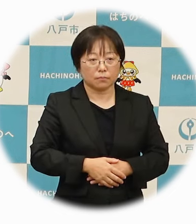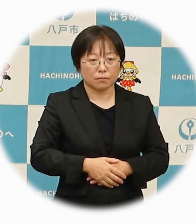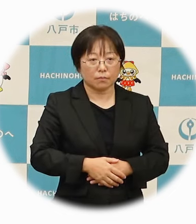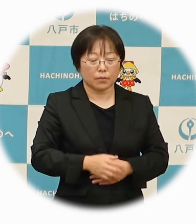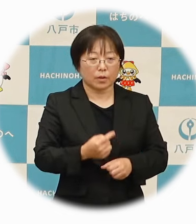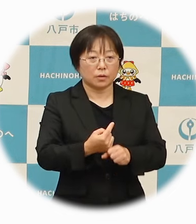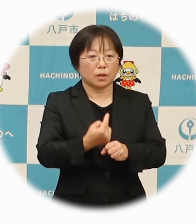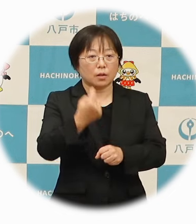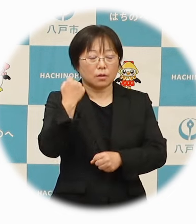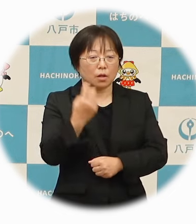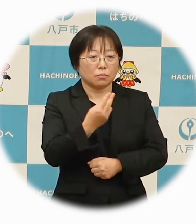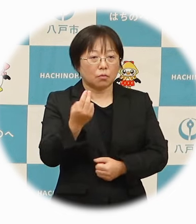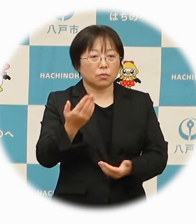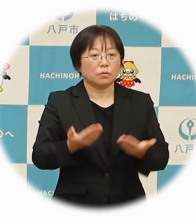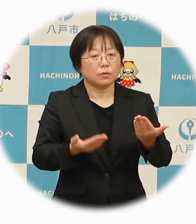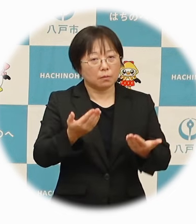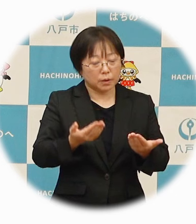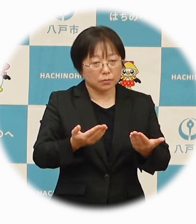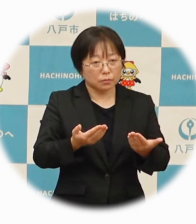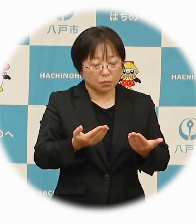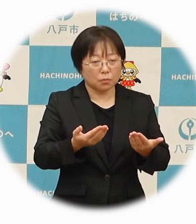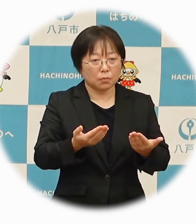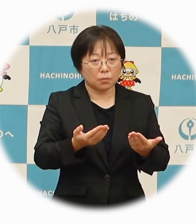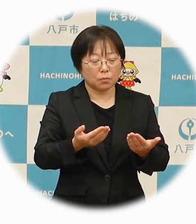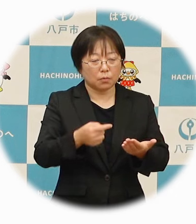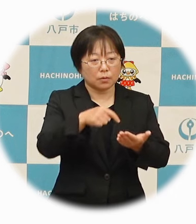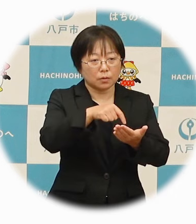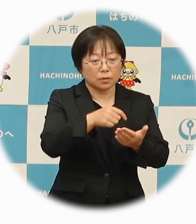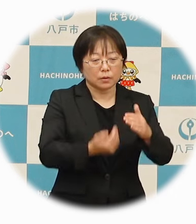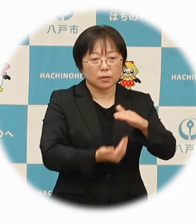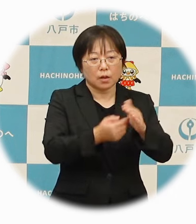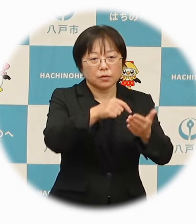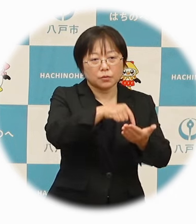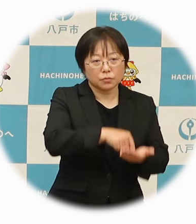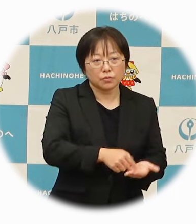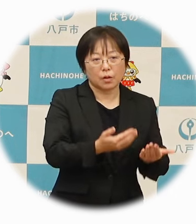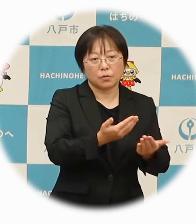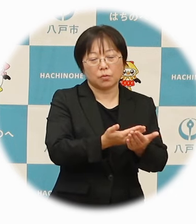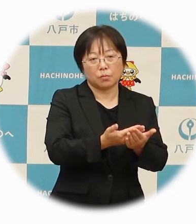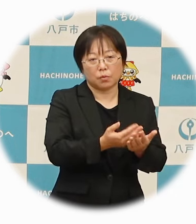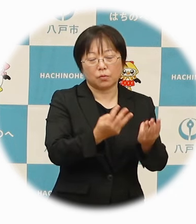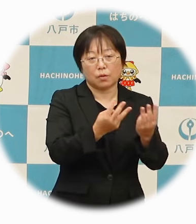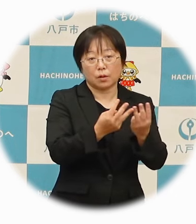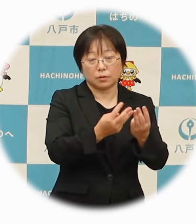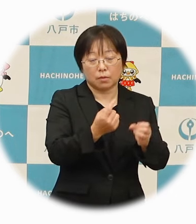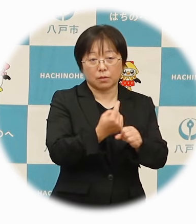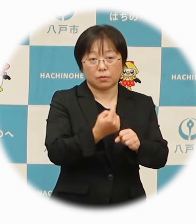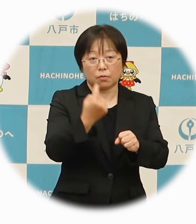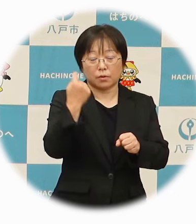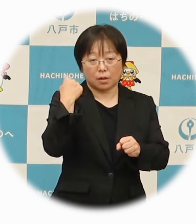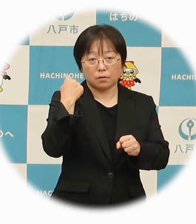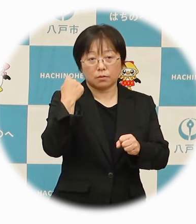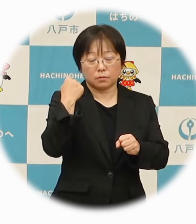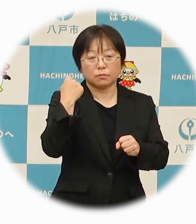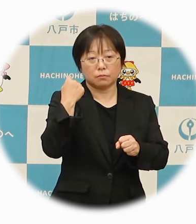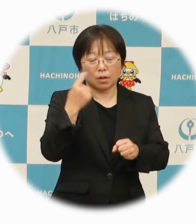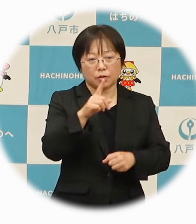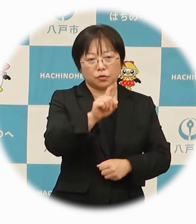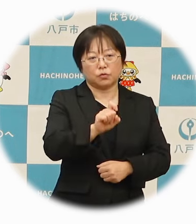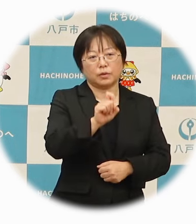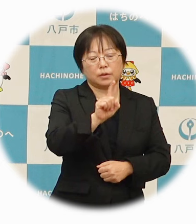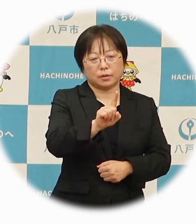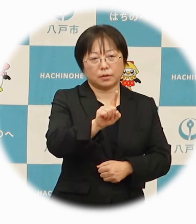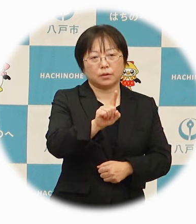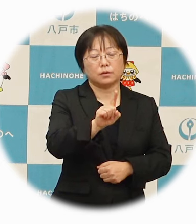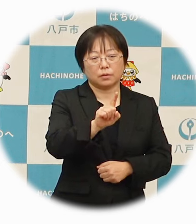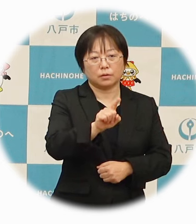度との比較で申し上げますと最重点要望につきましては前年度要望事項11件